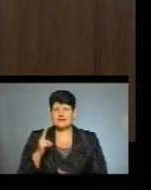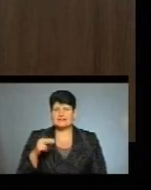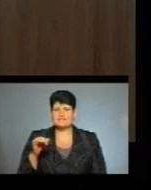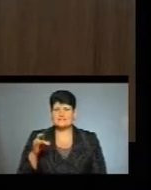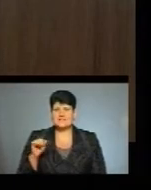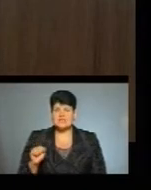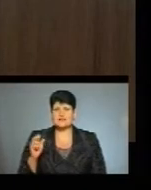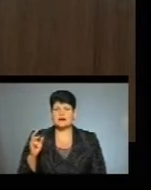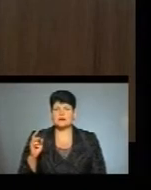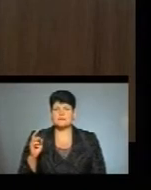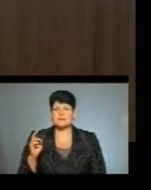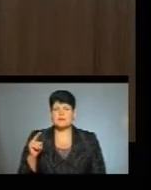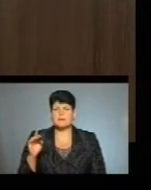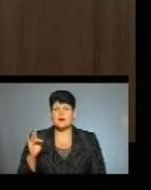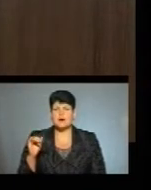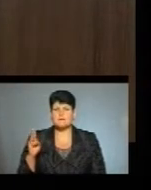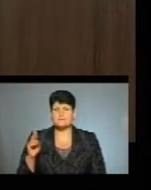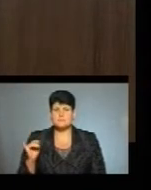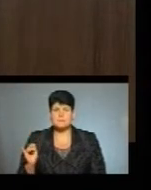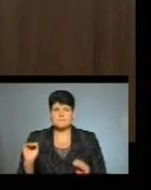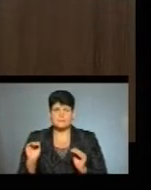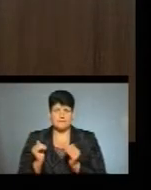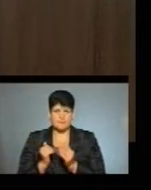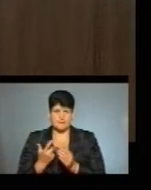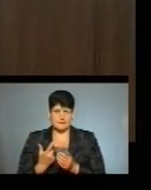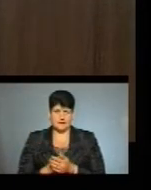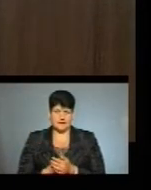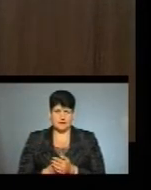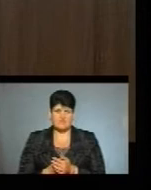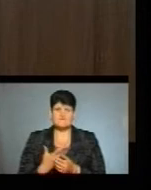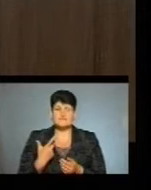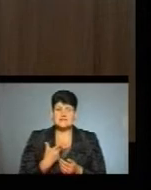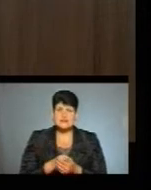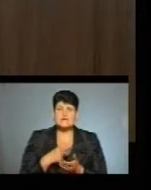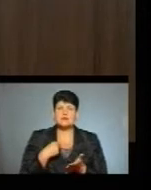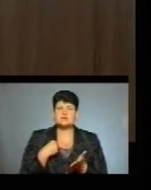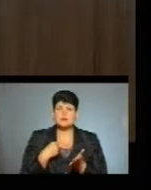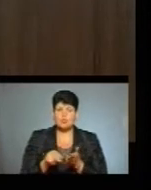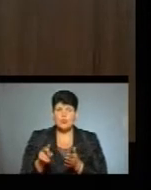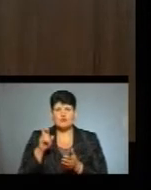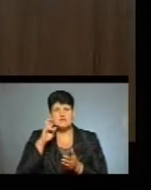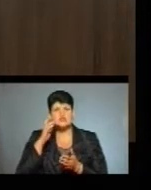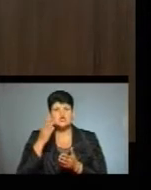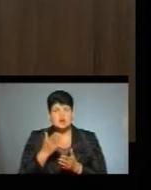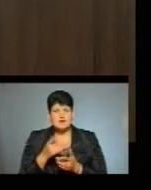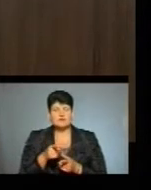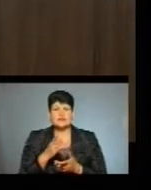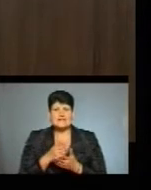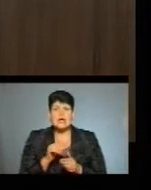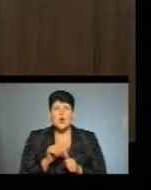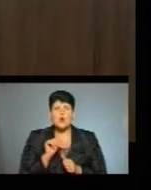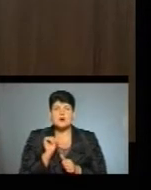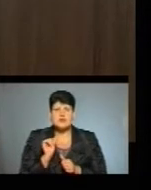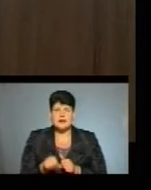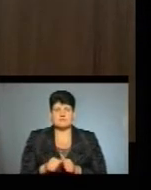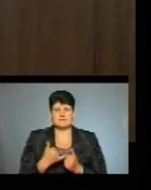правець у зменшеній дозі. Через це вакцини, які закуповує держава, вони є окремими